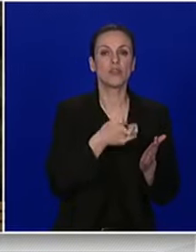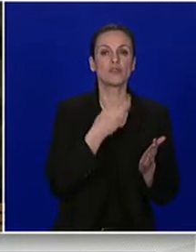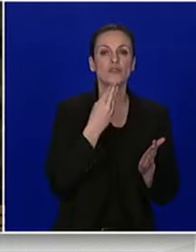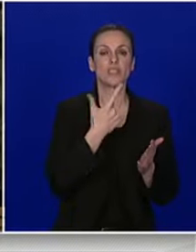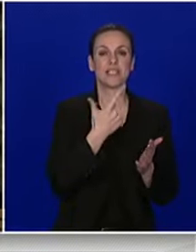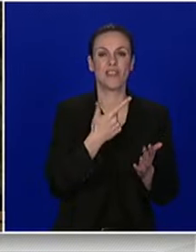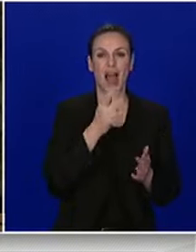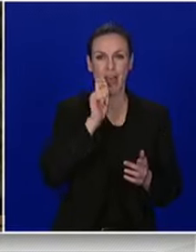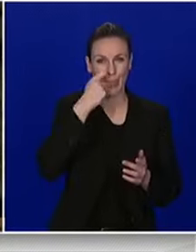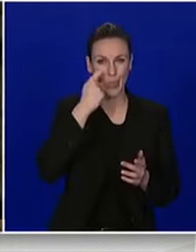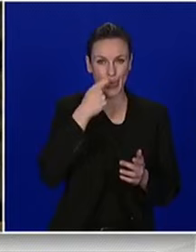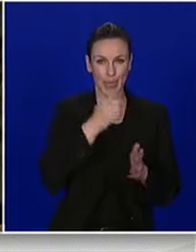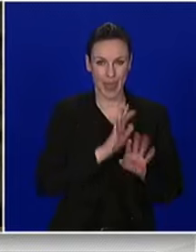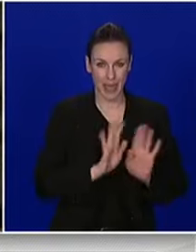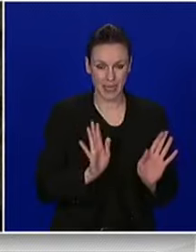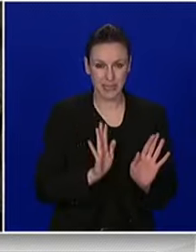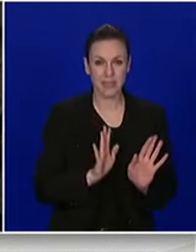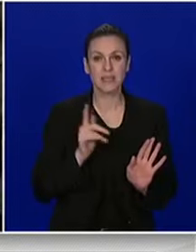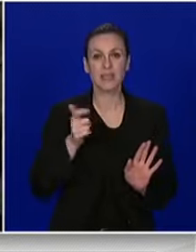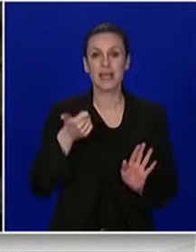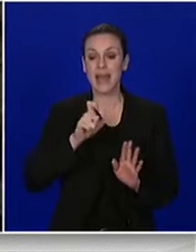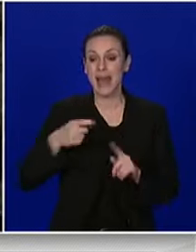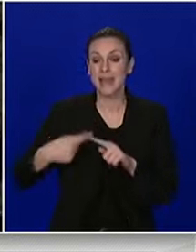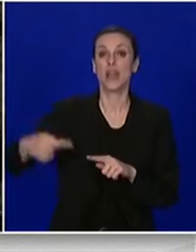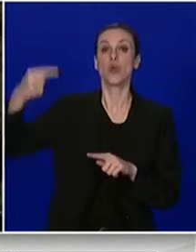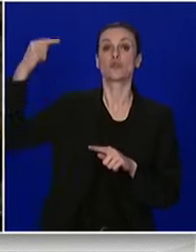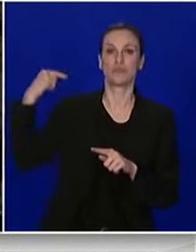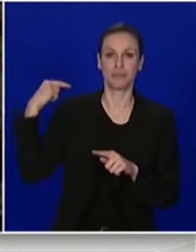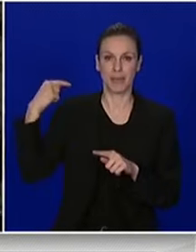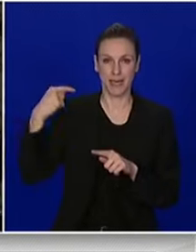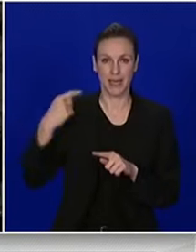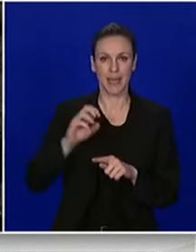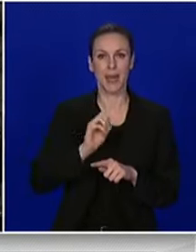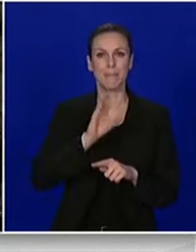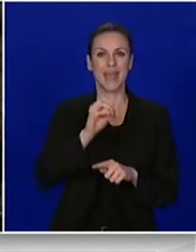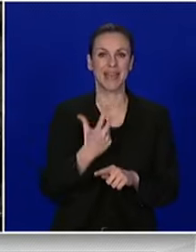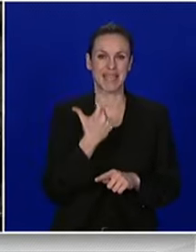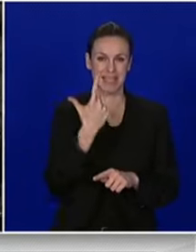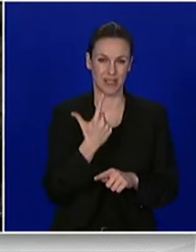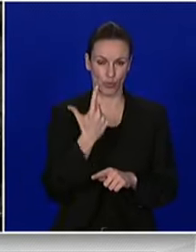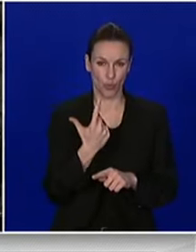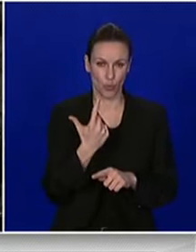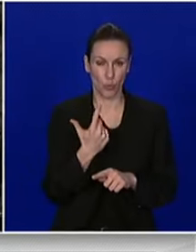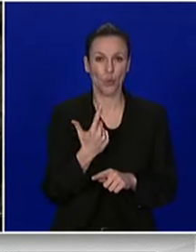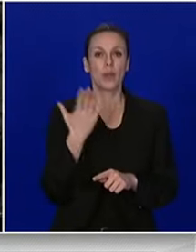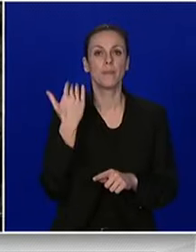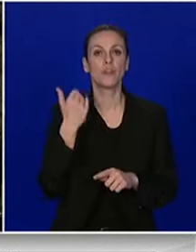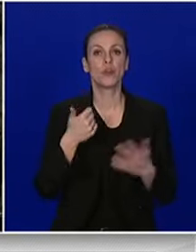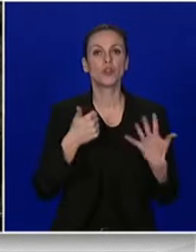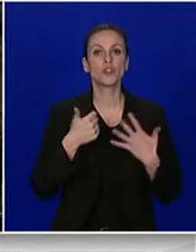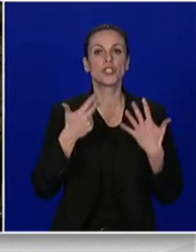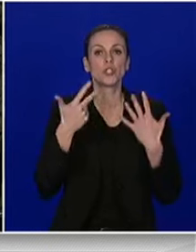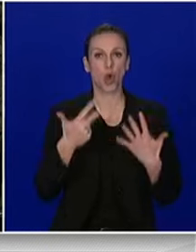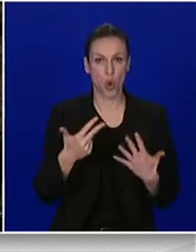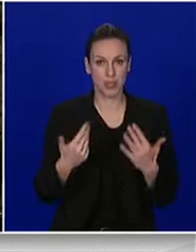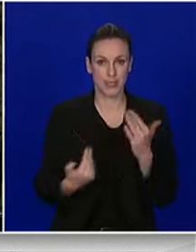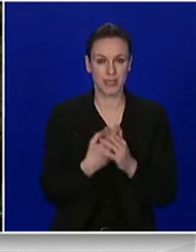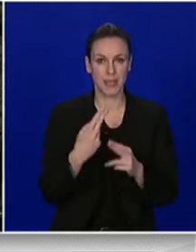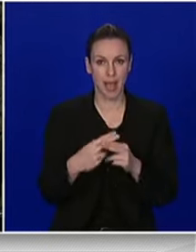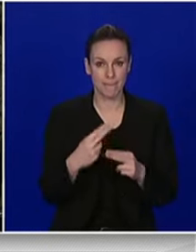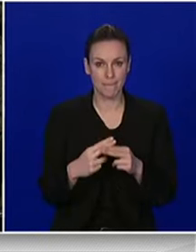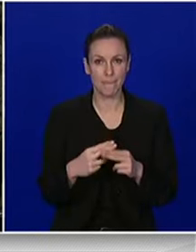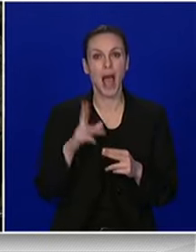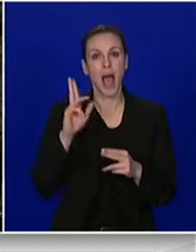2242 testirana. I tjedan dana prije toga, 15.2. imali smo 68 novo oboljelih